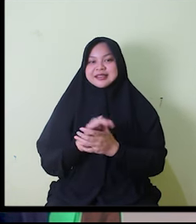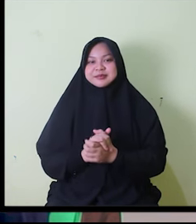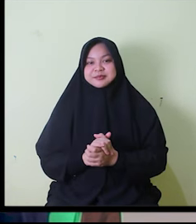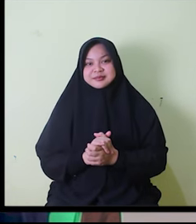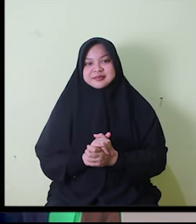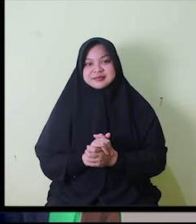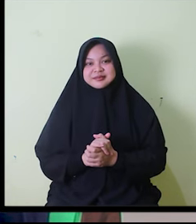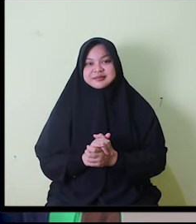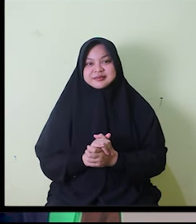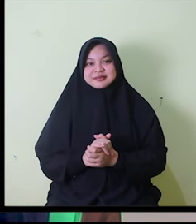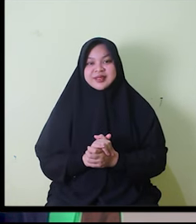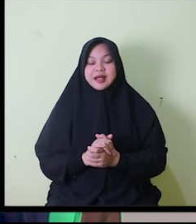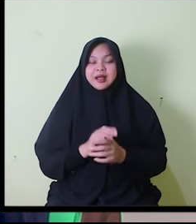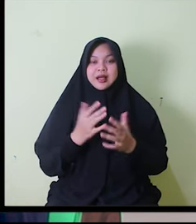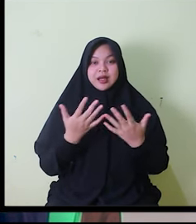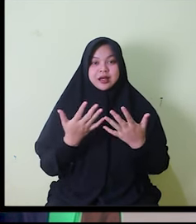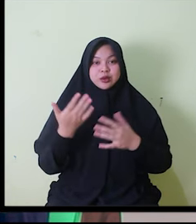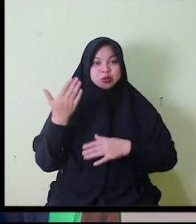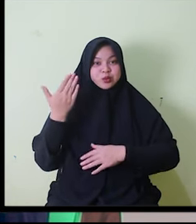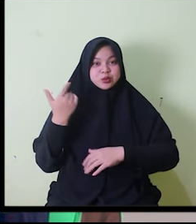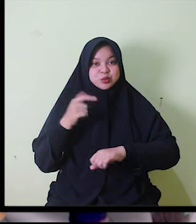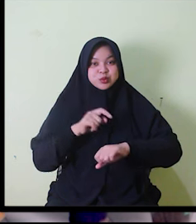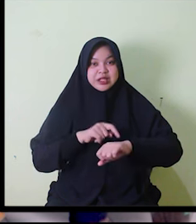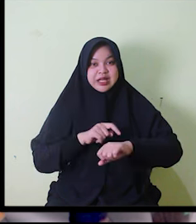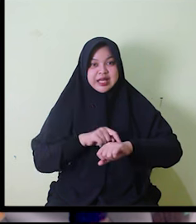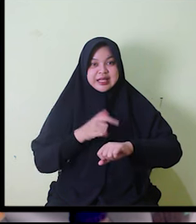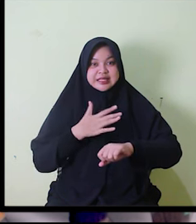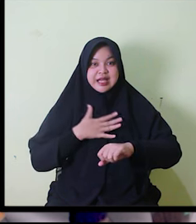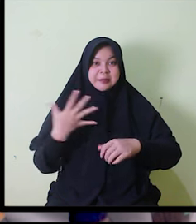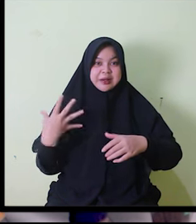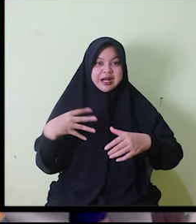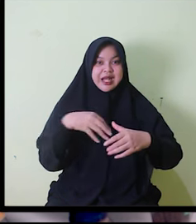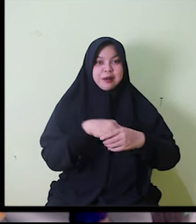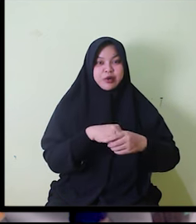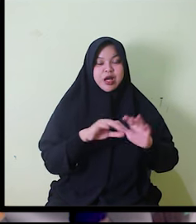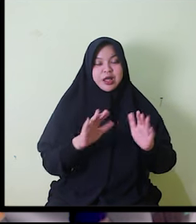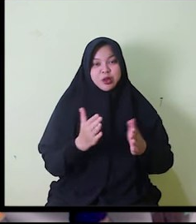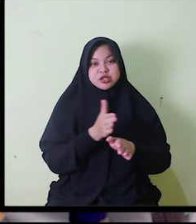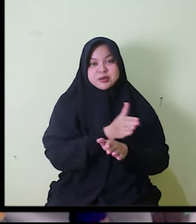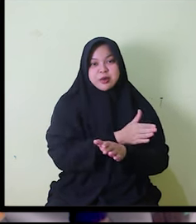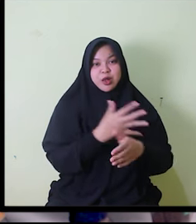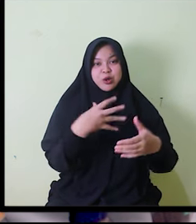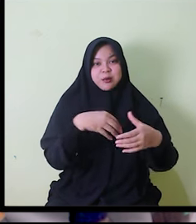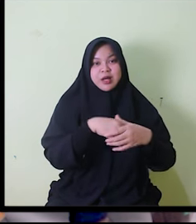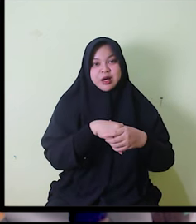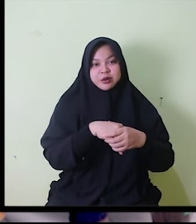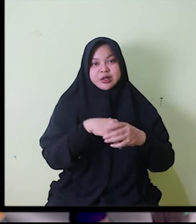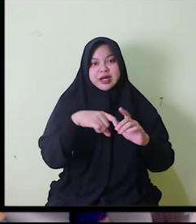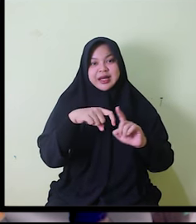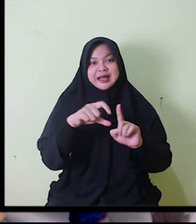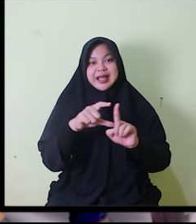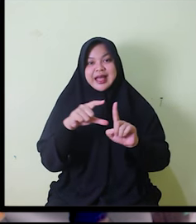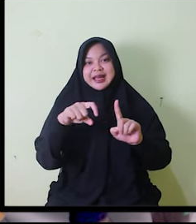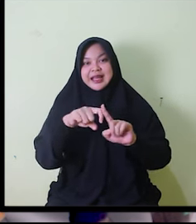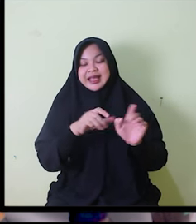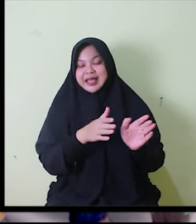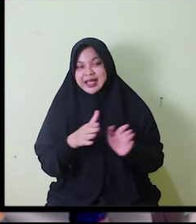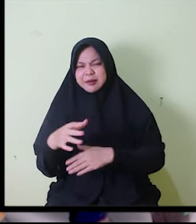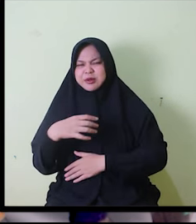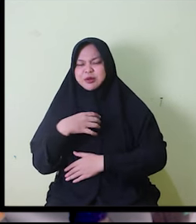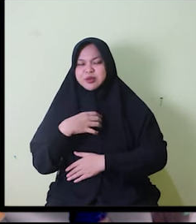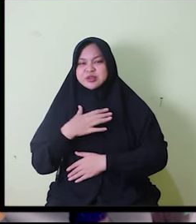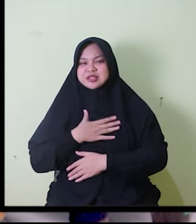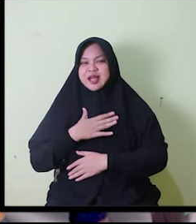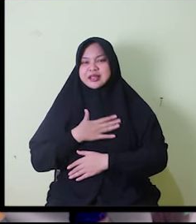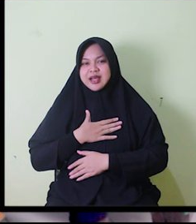ee Ketika saya bergabung atau sebelum bergabung dengan KDK itu menurut saya itu